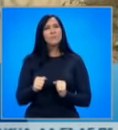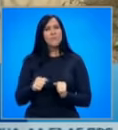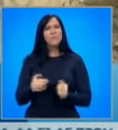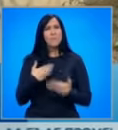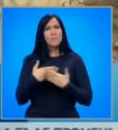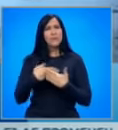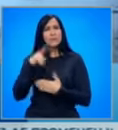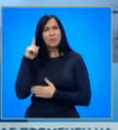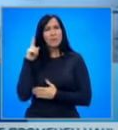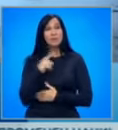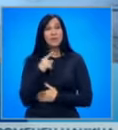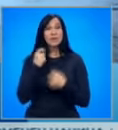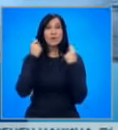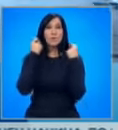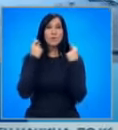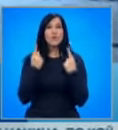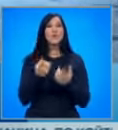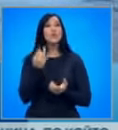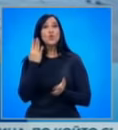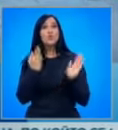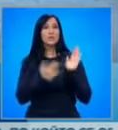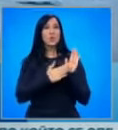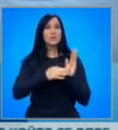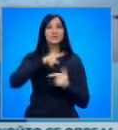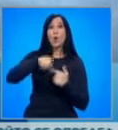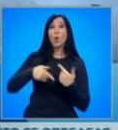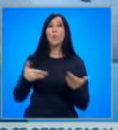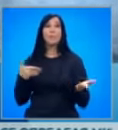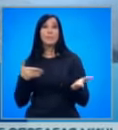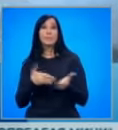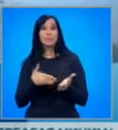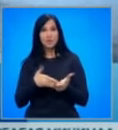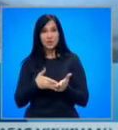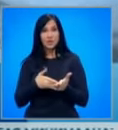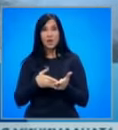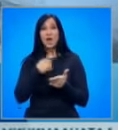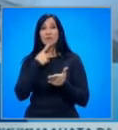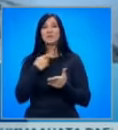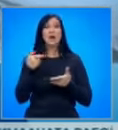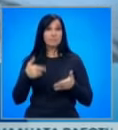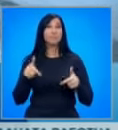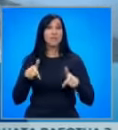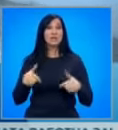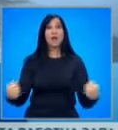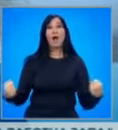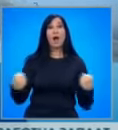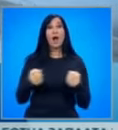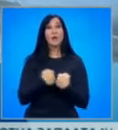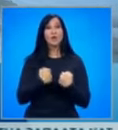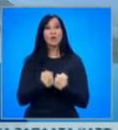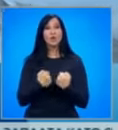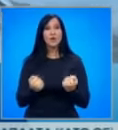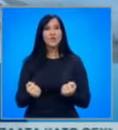да се појават и нови докази околу причинителите за оваа катастрофална